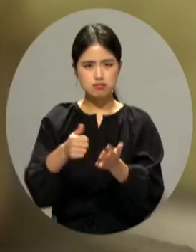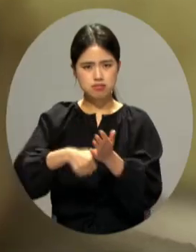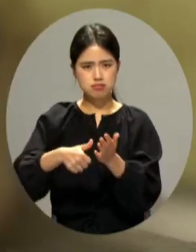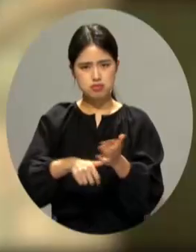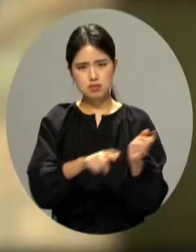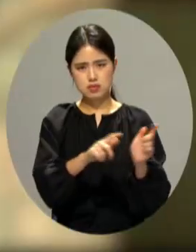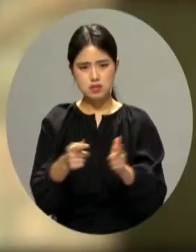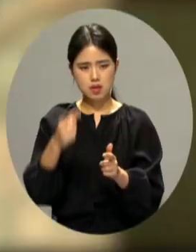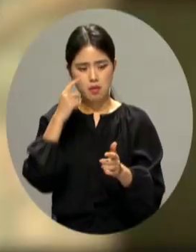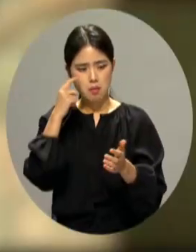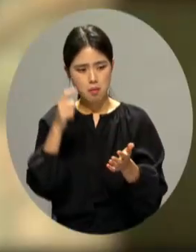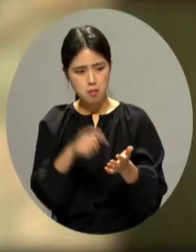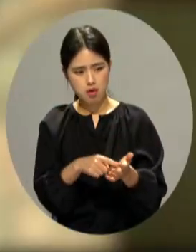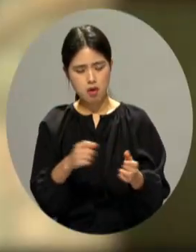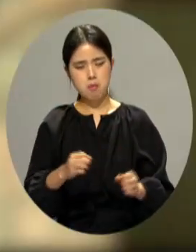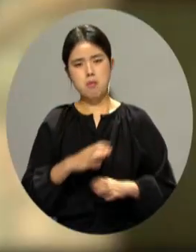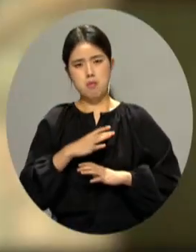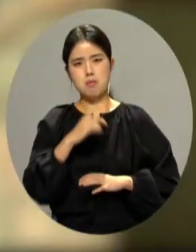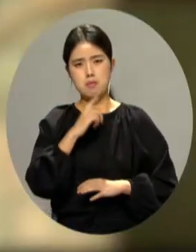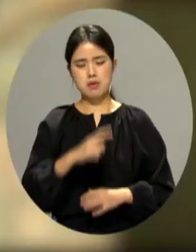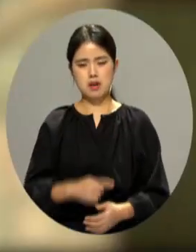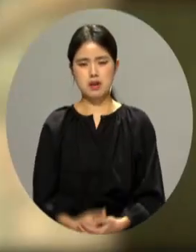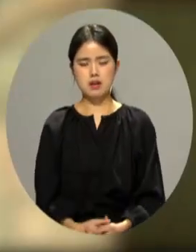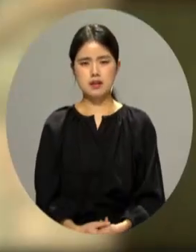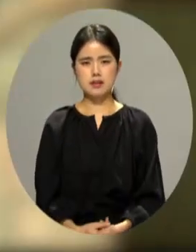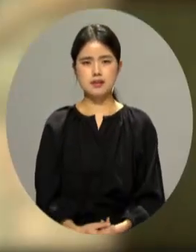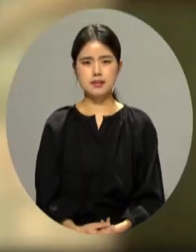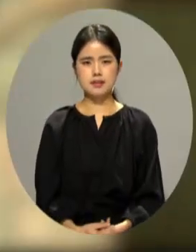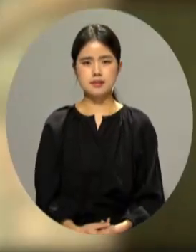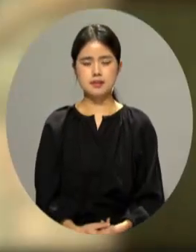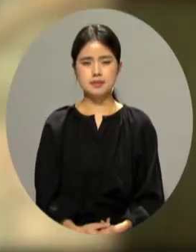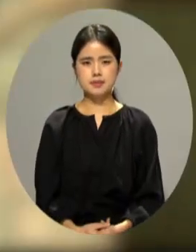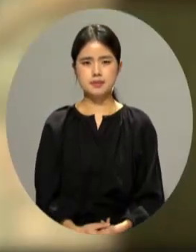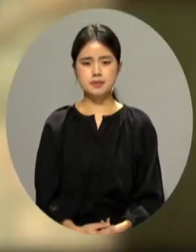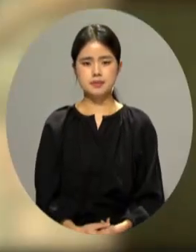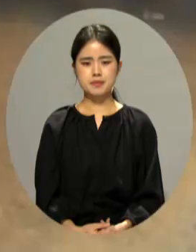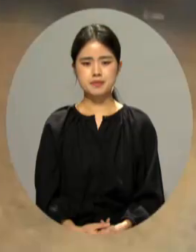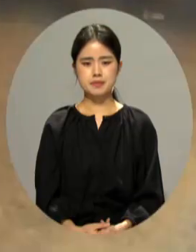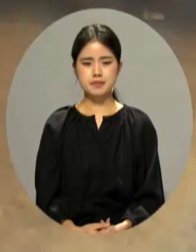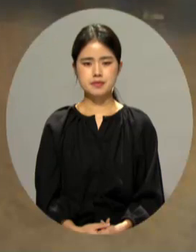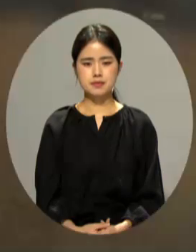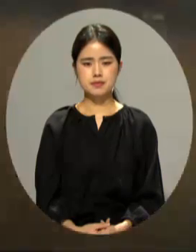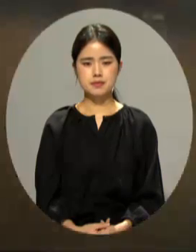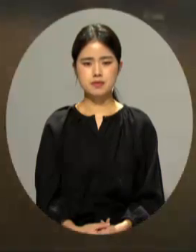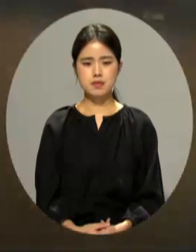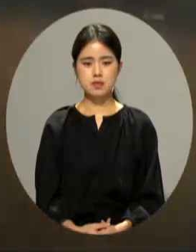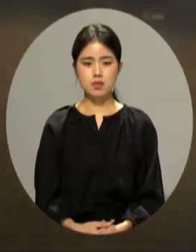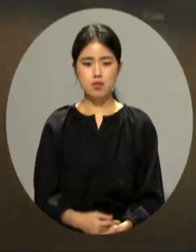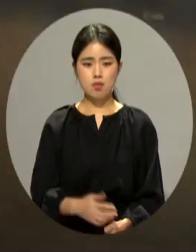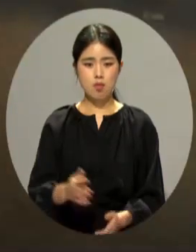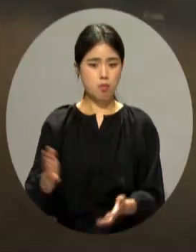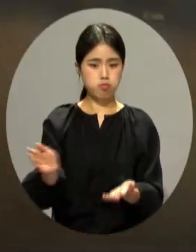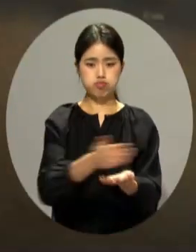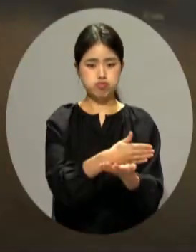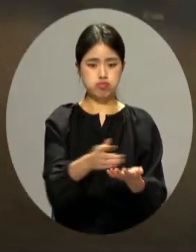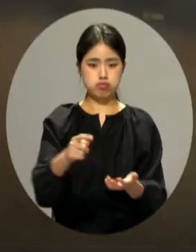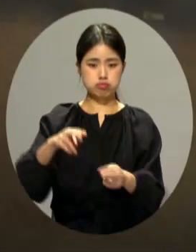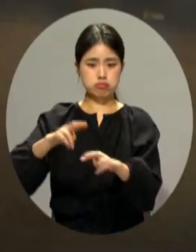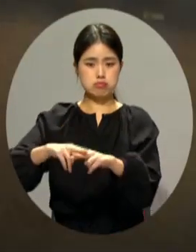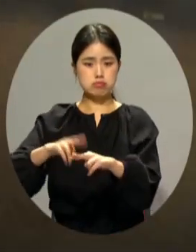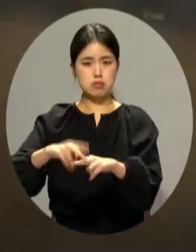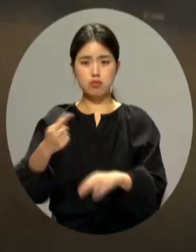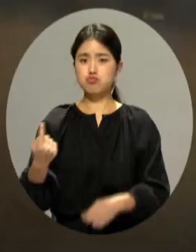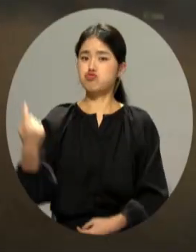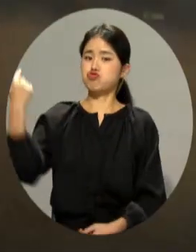있는 현장을 목격하고 깜짝 놀랐다고 당시 상황을 밝힙니다. 의자가 다 밀려가고 없죠. 저쪽 의자